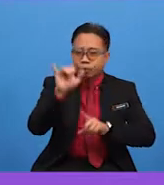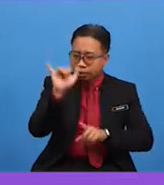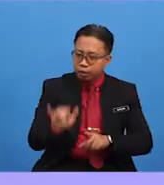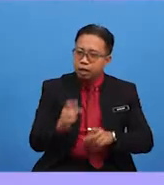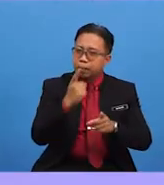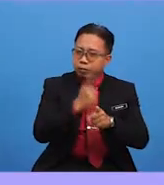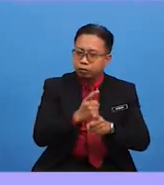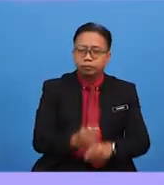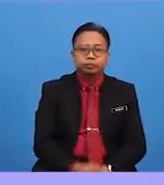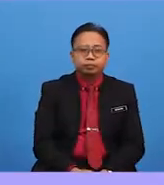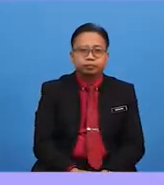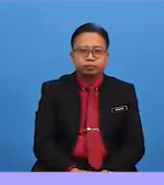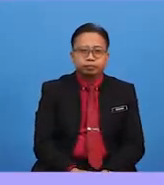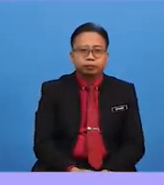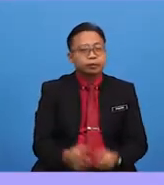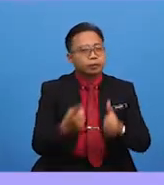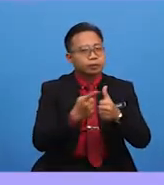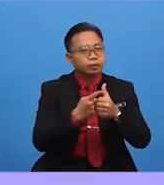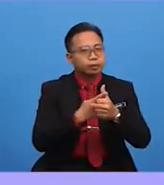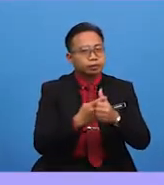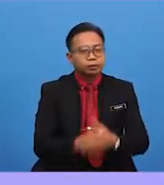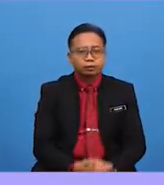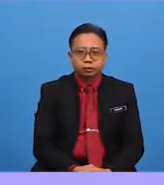betul. Yang pertama,